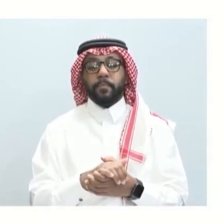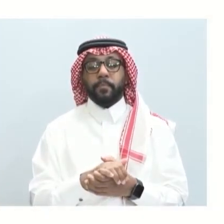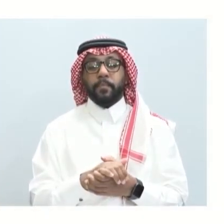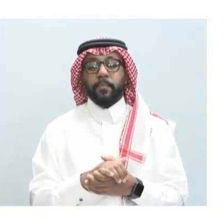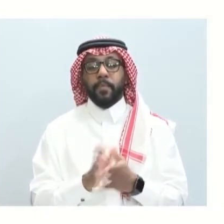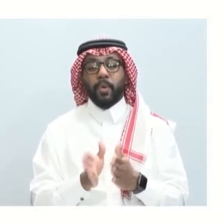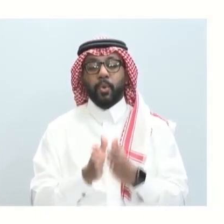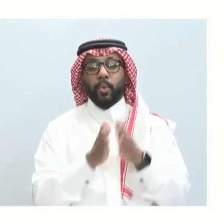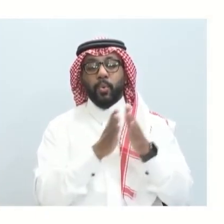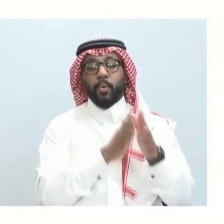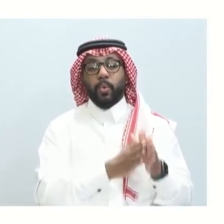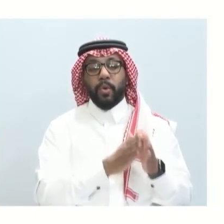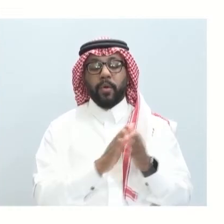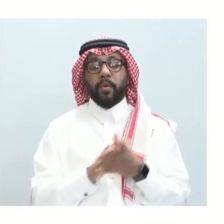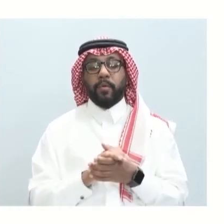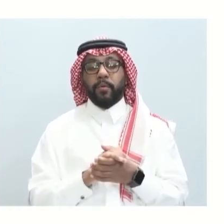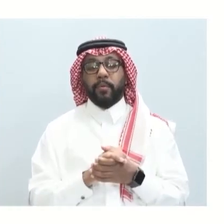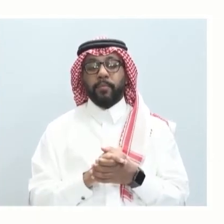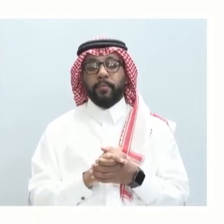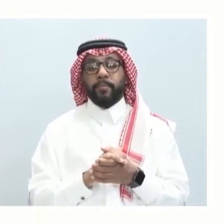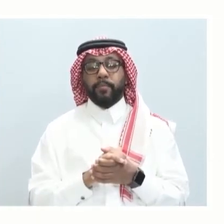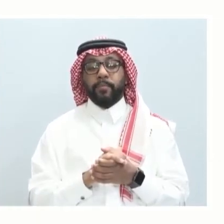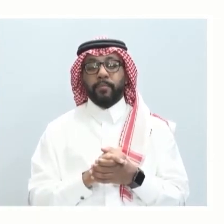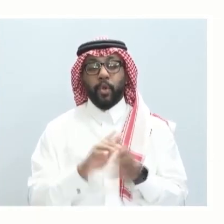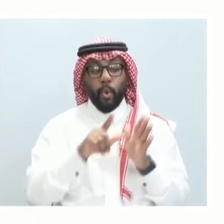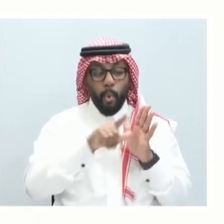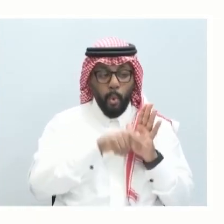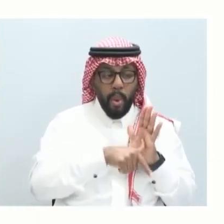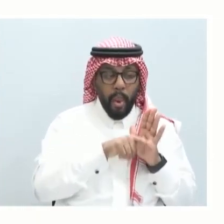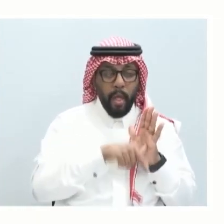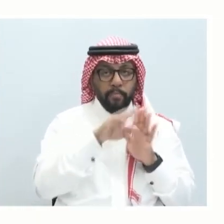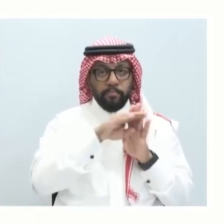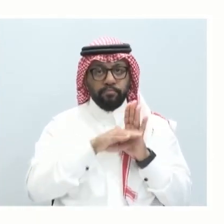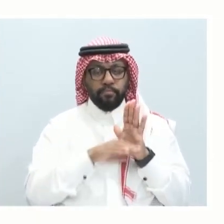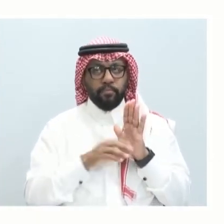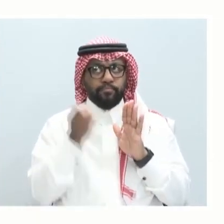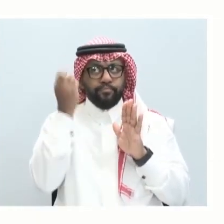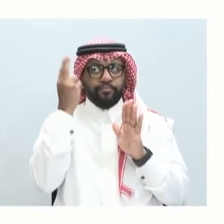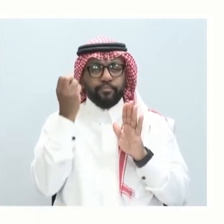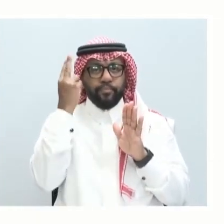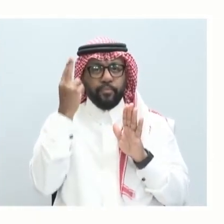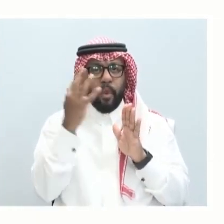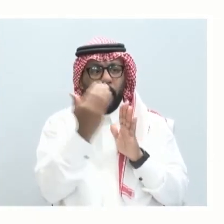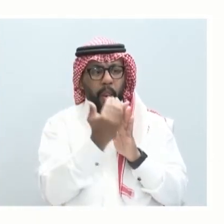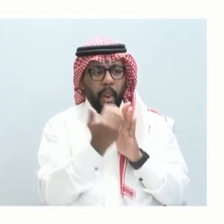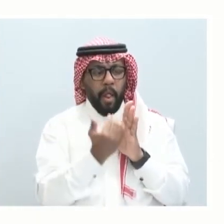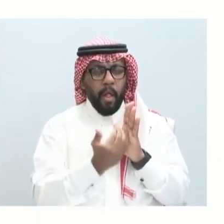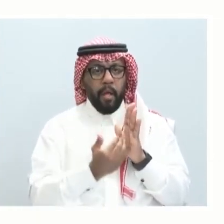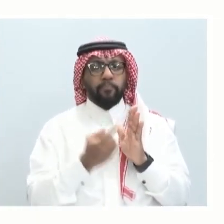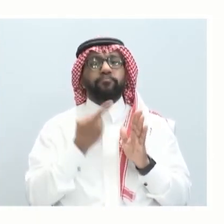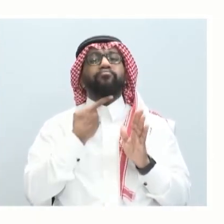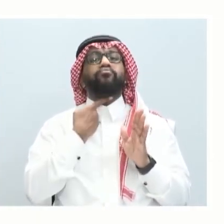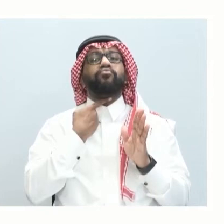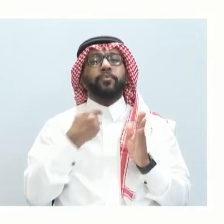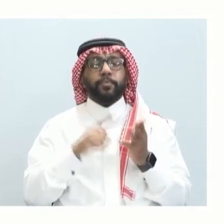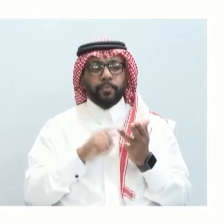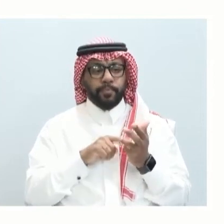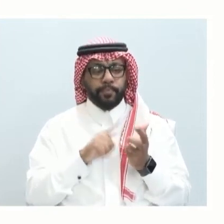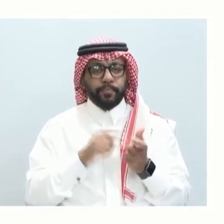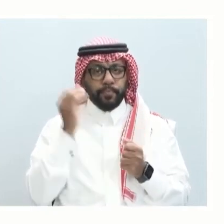الخطوه التاليه وهي ان اضع خطه ما رايكم ما هي خطتنا هنا كما طلب منا في السؤال